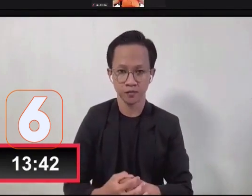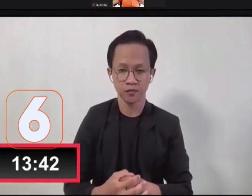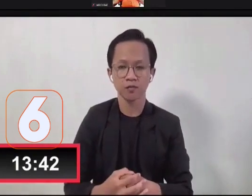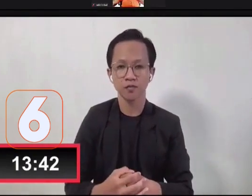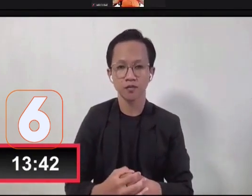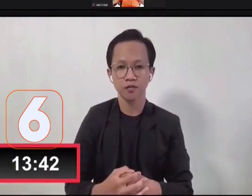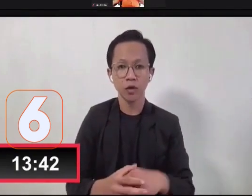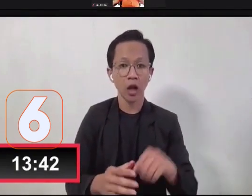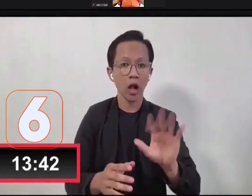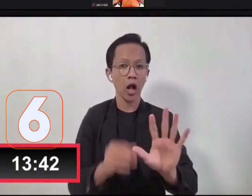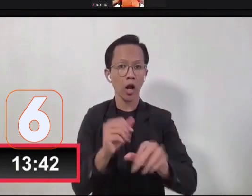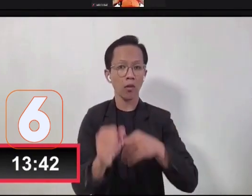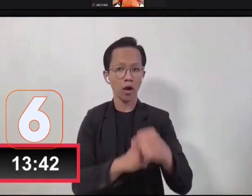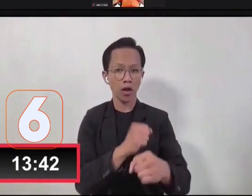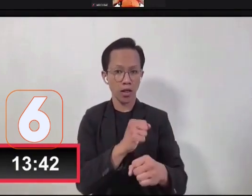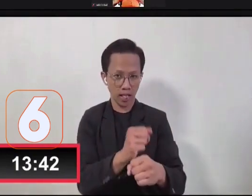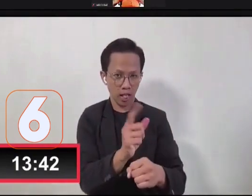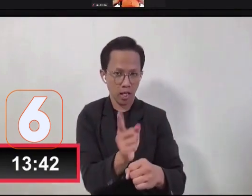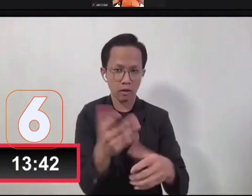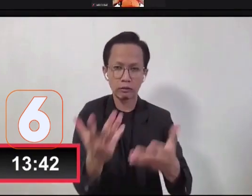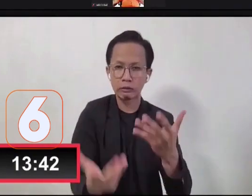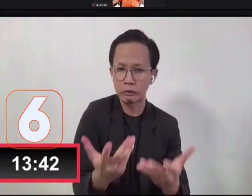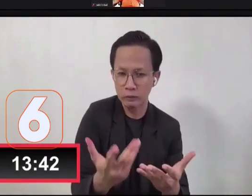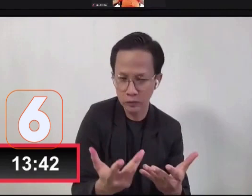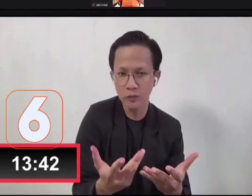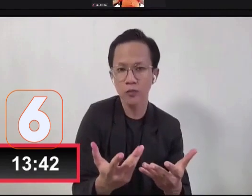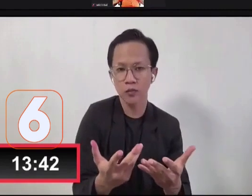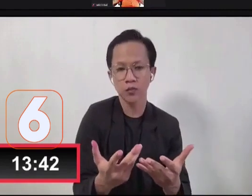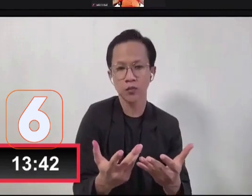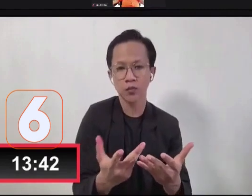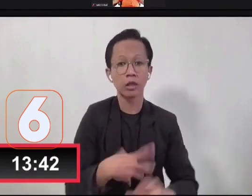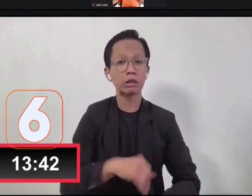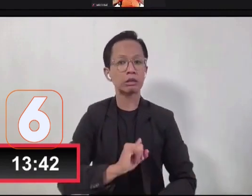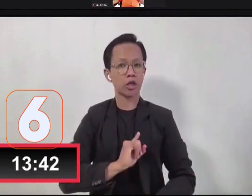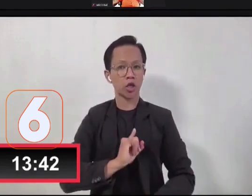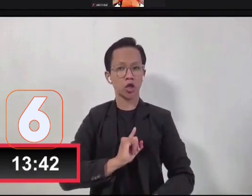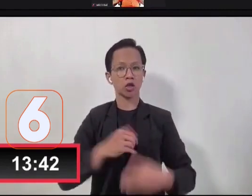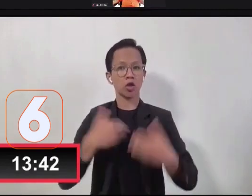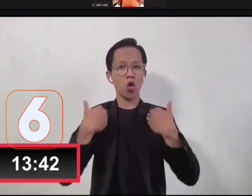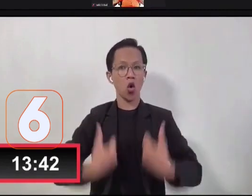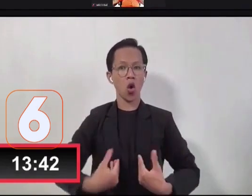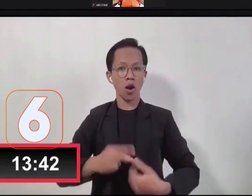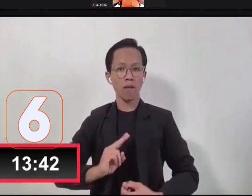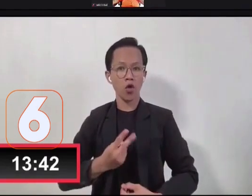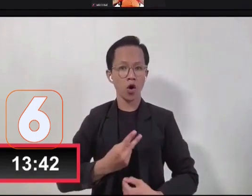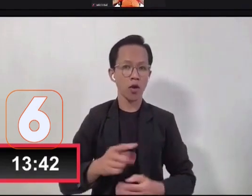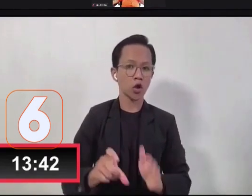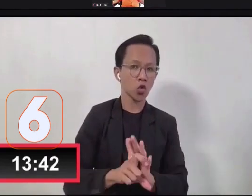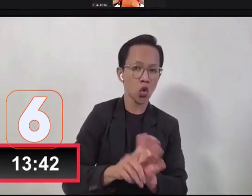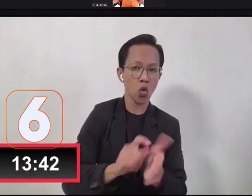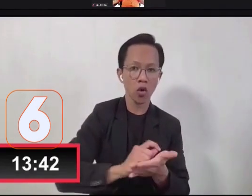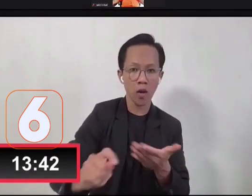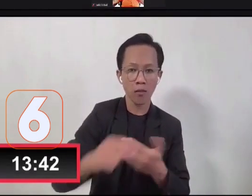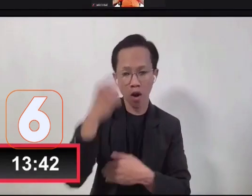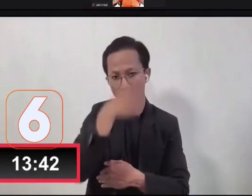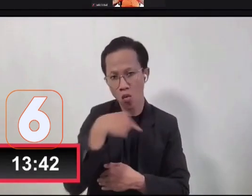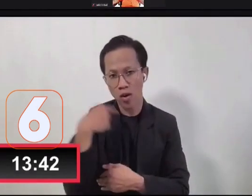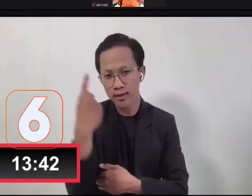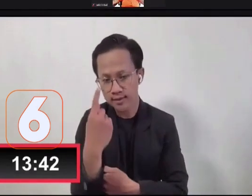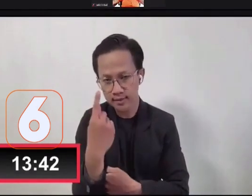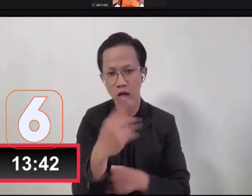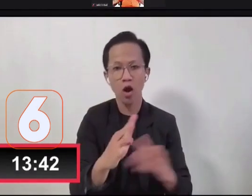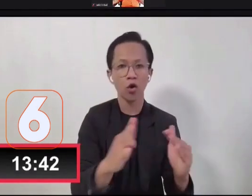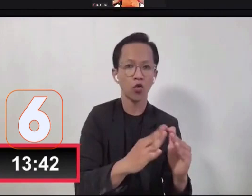waktu 5 tahun juga terbuka kemungkinan terjadinya perubahan pada identitas pemegang SIM seperti nama wajah alamat dan bahkan sidik